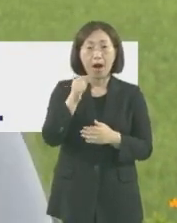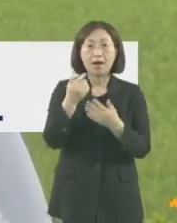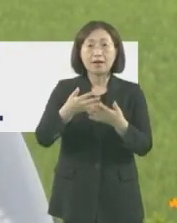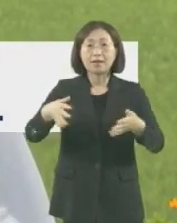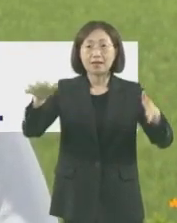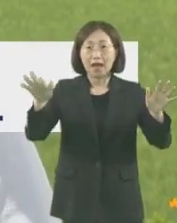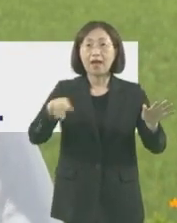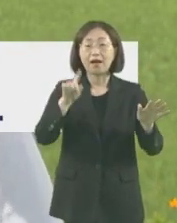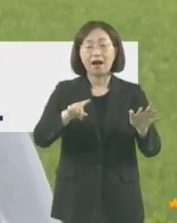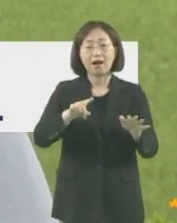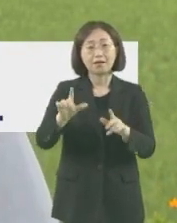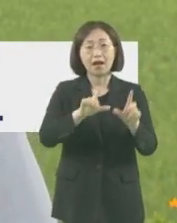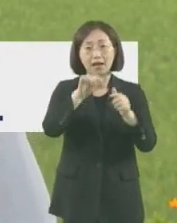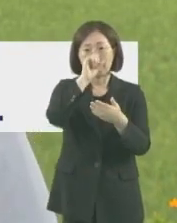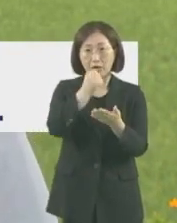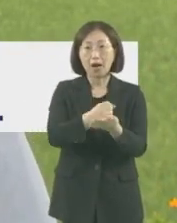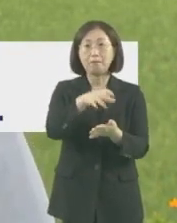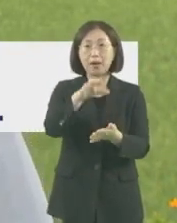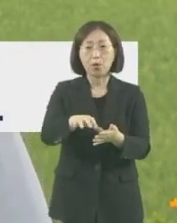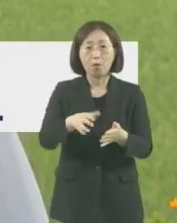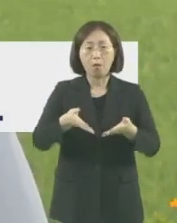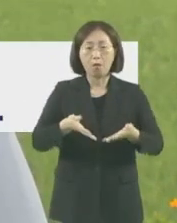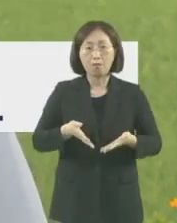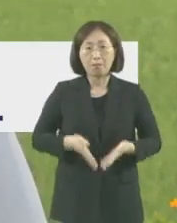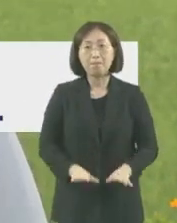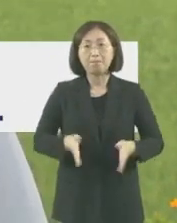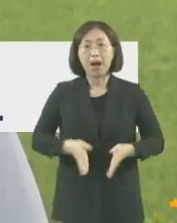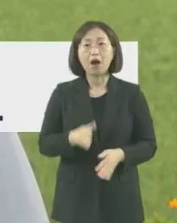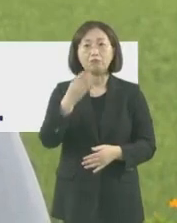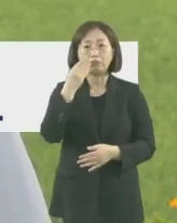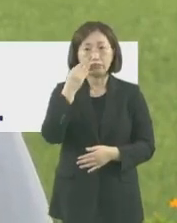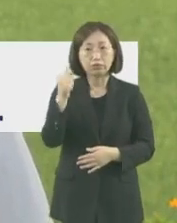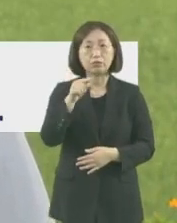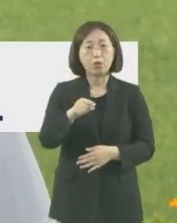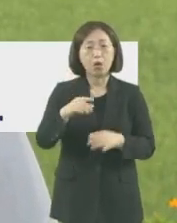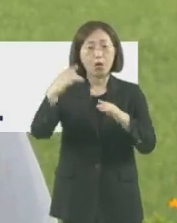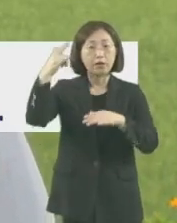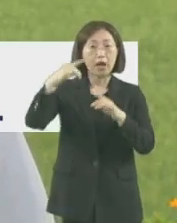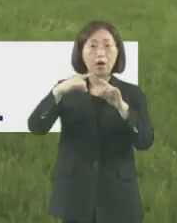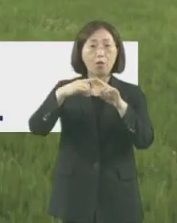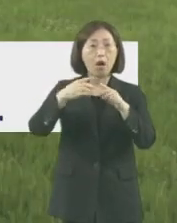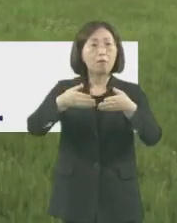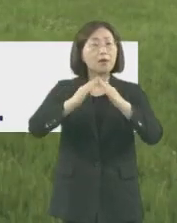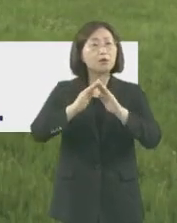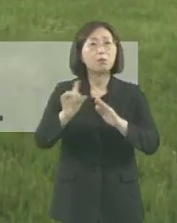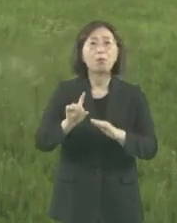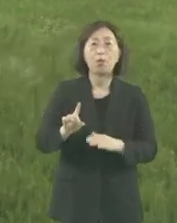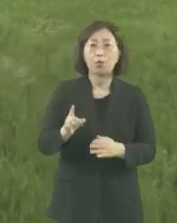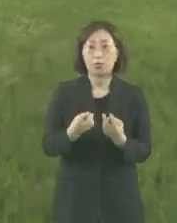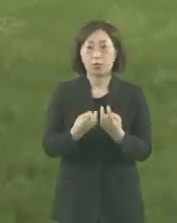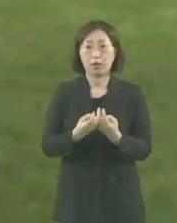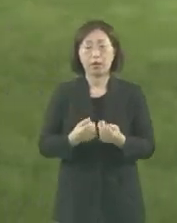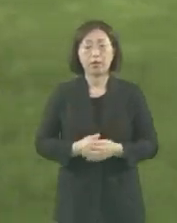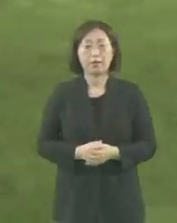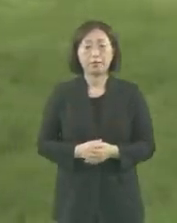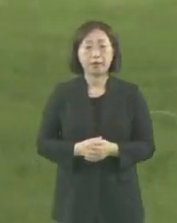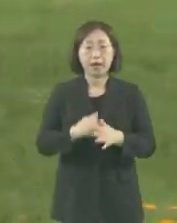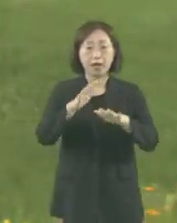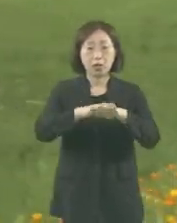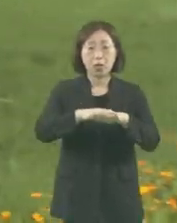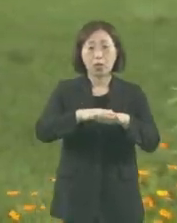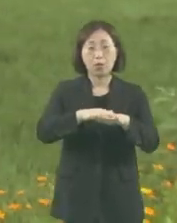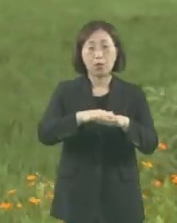있고 이곳이 태양광 발전을 들어온다는 거에 문제를 하나 지적하고 싶어요. 또 우리나라 논